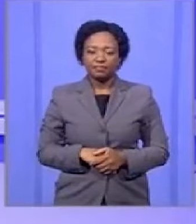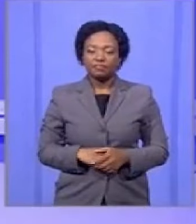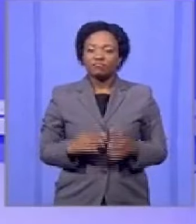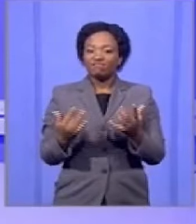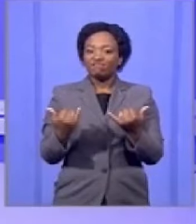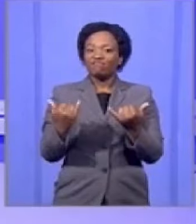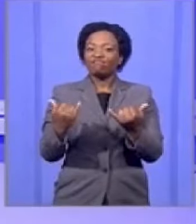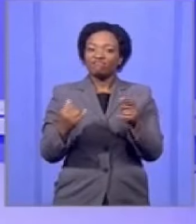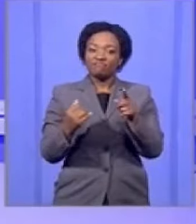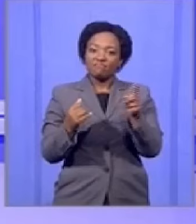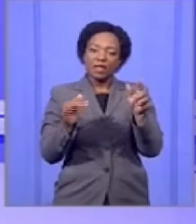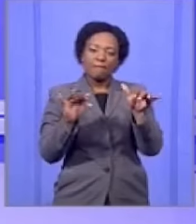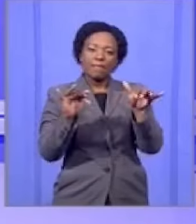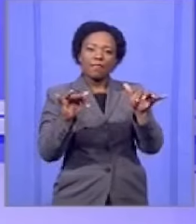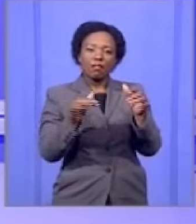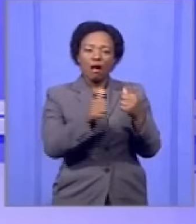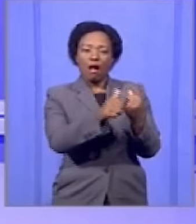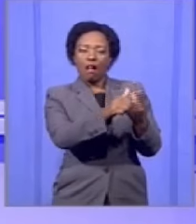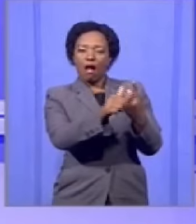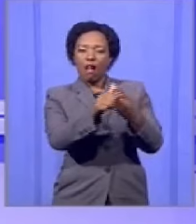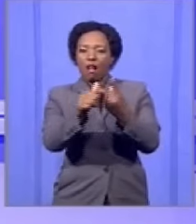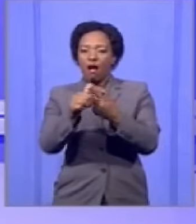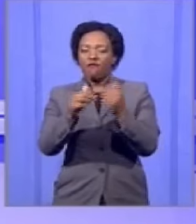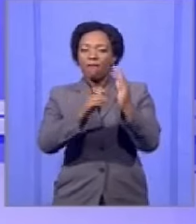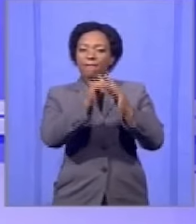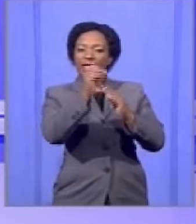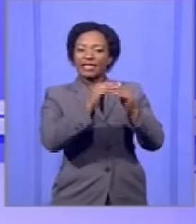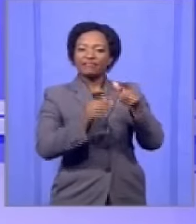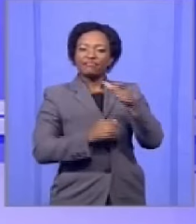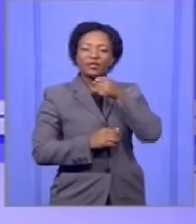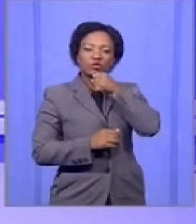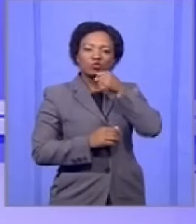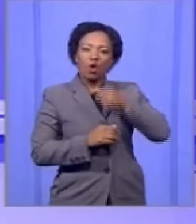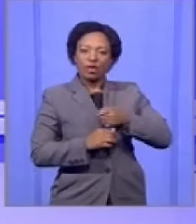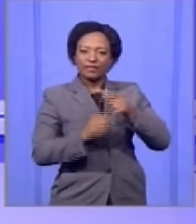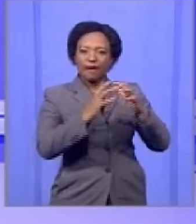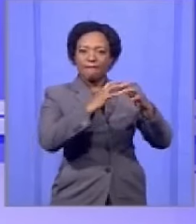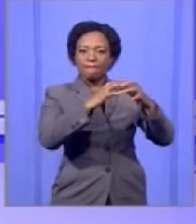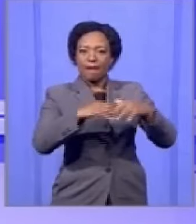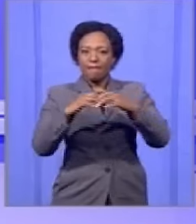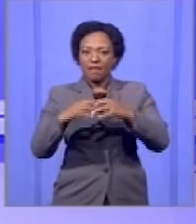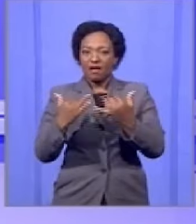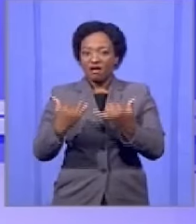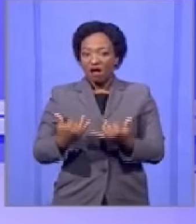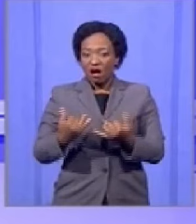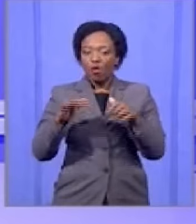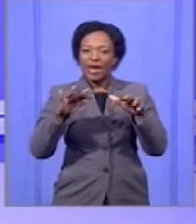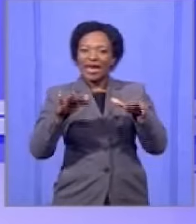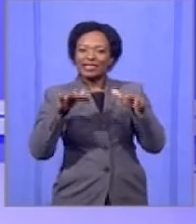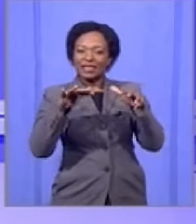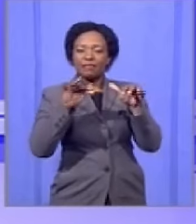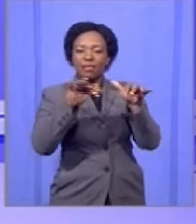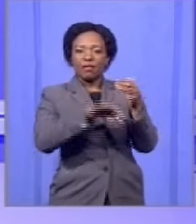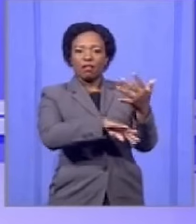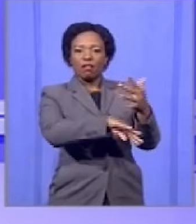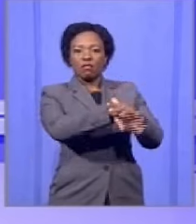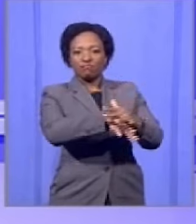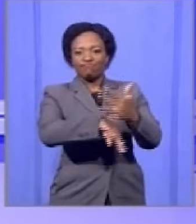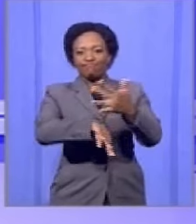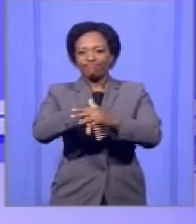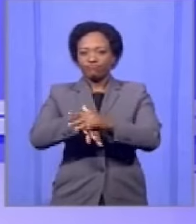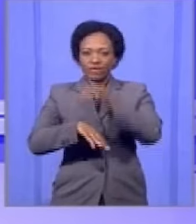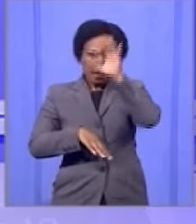Jaaka palo ya batho ba ba tlhokafetseng mo kagong ya kwa George yo oketsegile go nna 19, mapodisi a re a